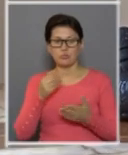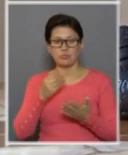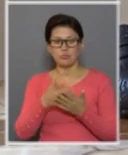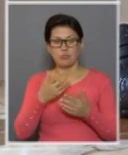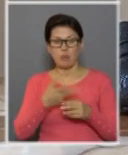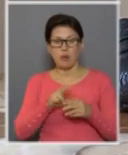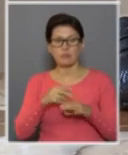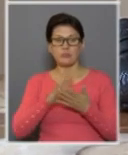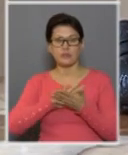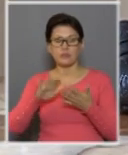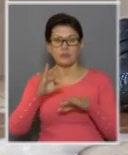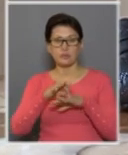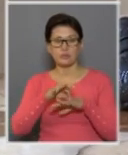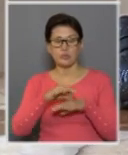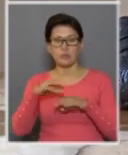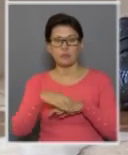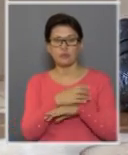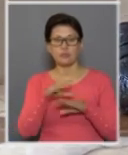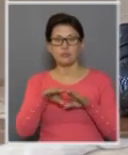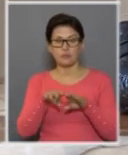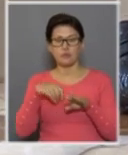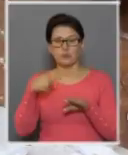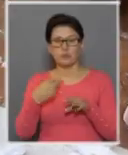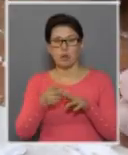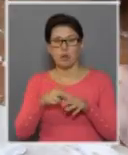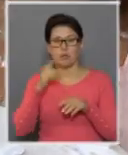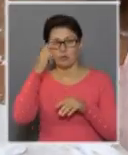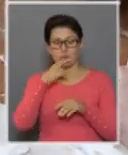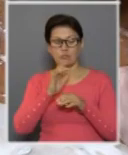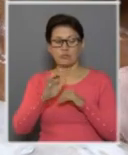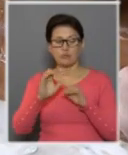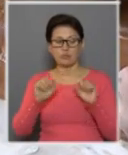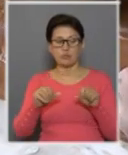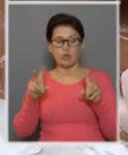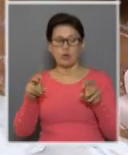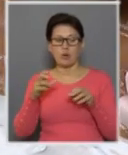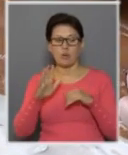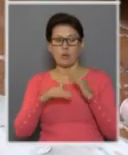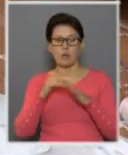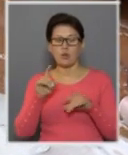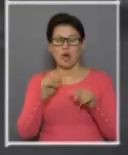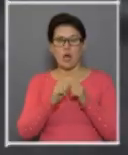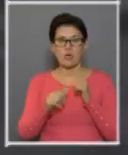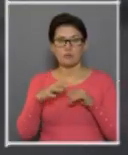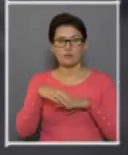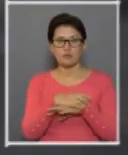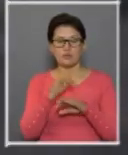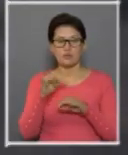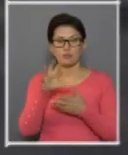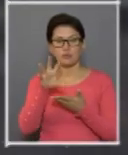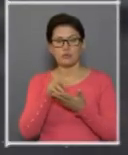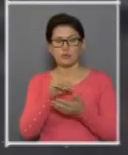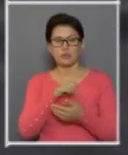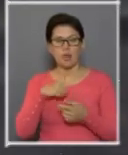үлгідегі таза былғардан аяқ киім тігеді. Тіпті отандық өнім деп атауға тұрарлық. Себебі оның қолынан шыққан әрбір аяқ киімнің